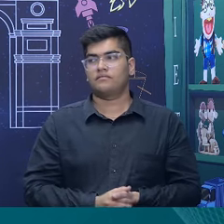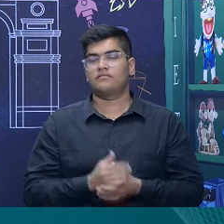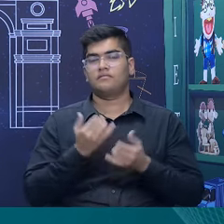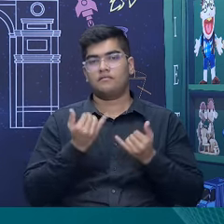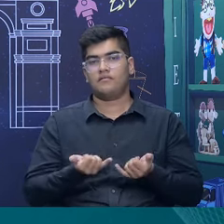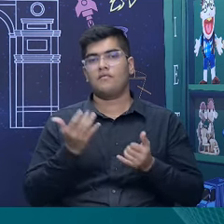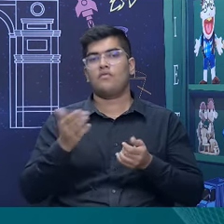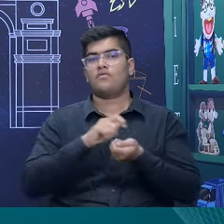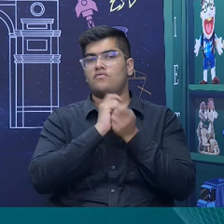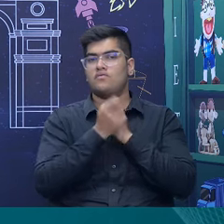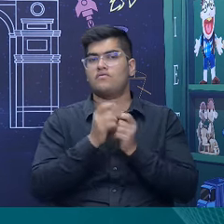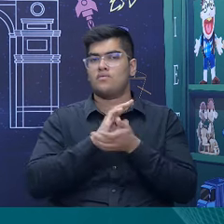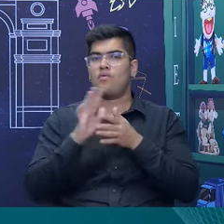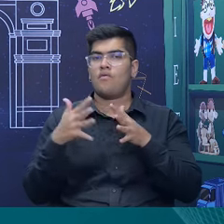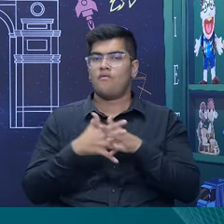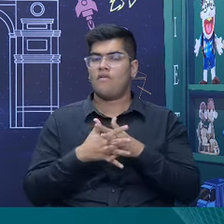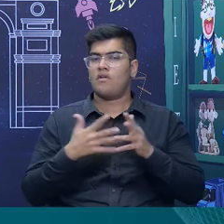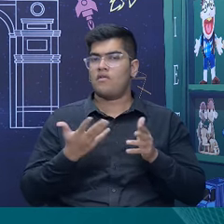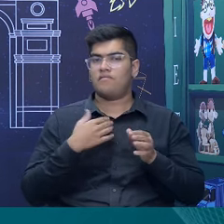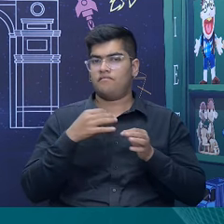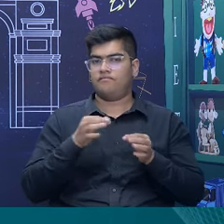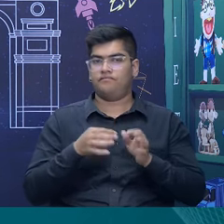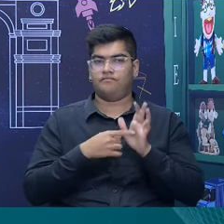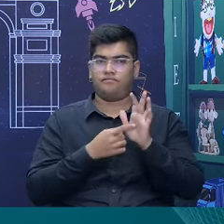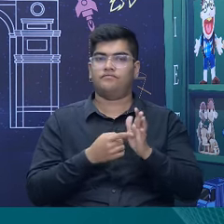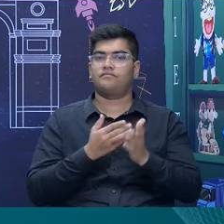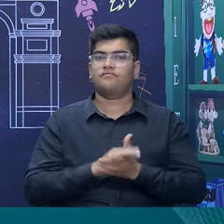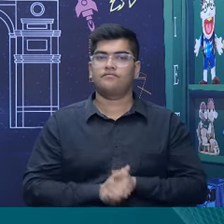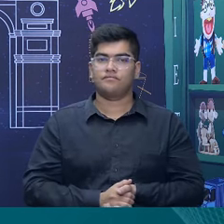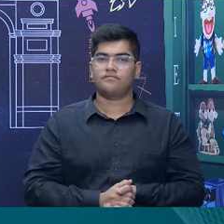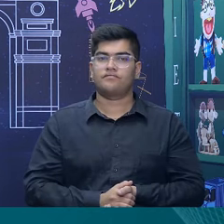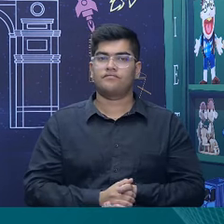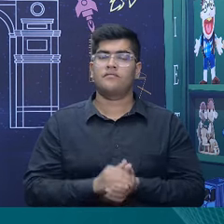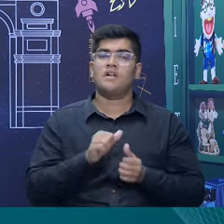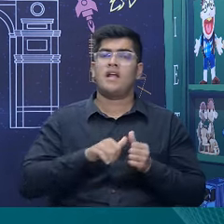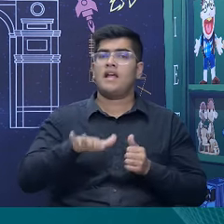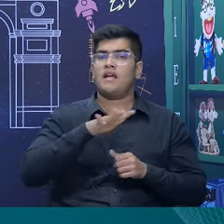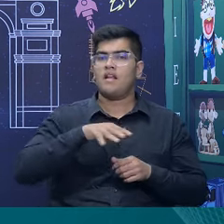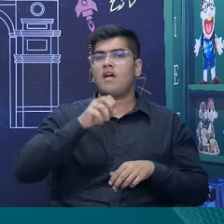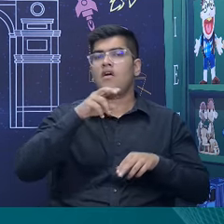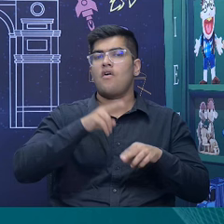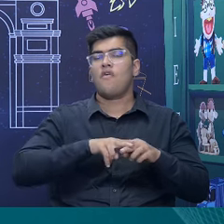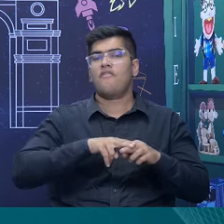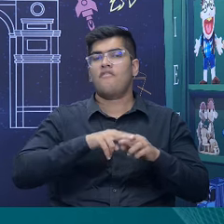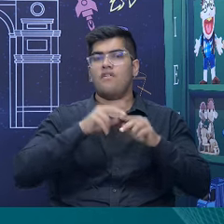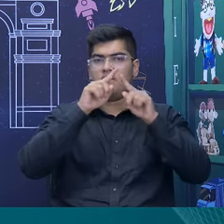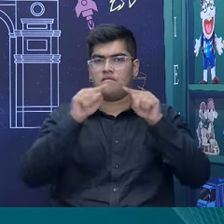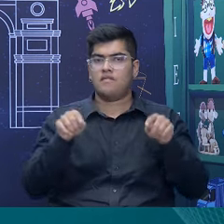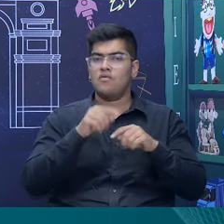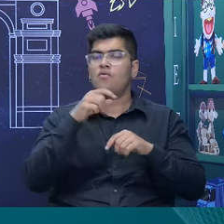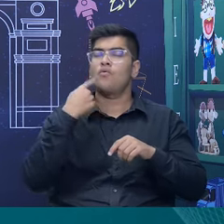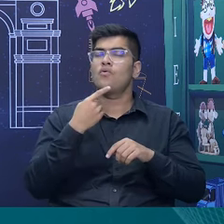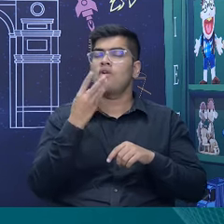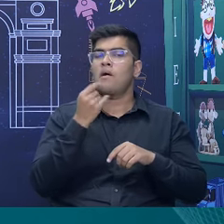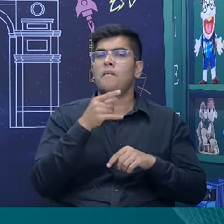बच्चों आपका मॉडिफाइड होमवर्क रहेगा क्वेश्चन नंबर वन द एरिया ऑफ द पैरेललोग्राम हुज बेस 5